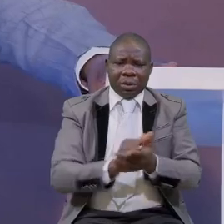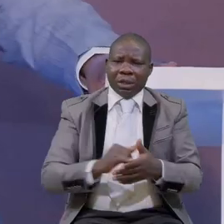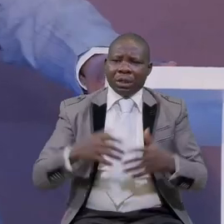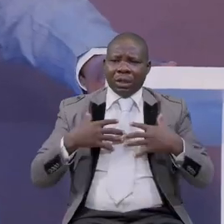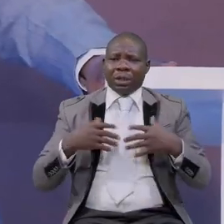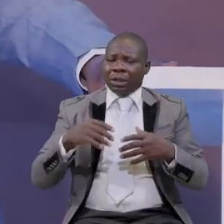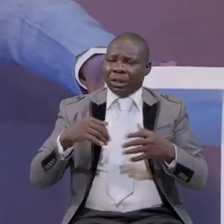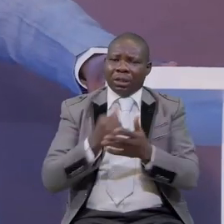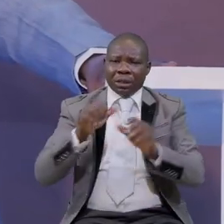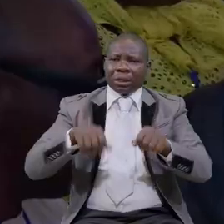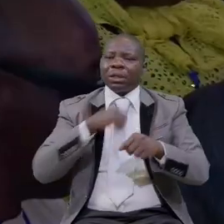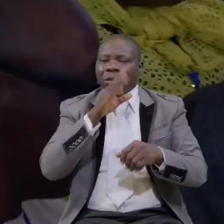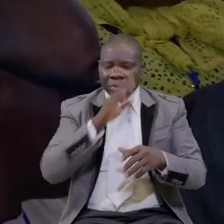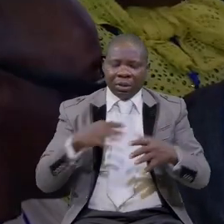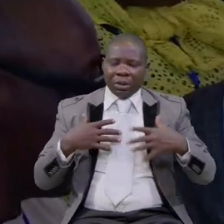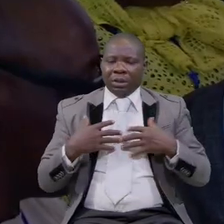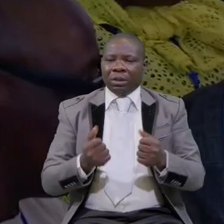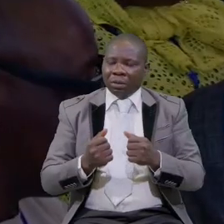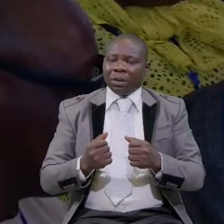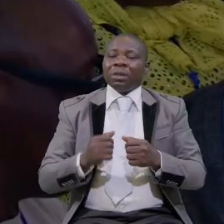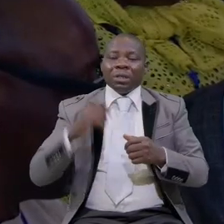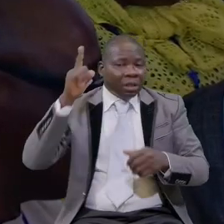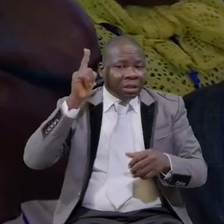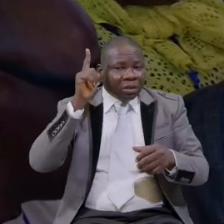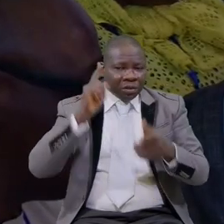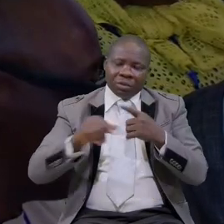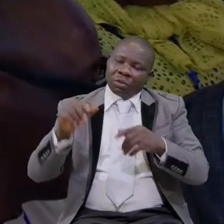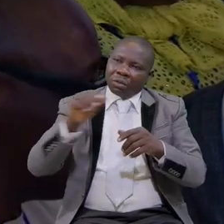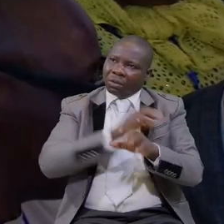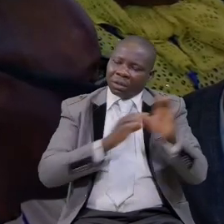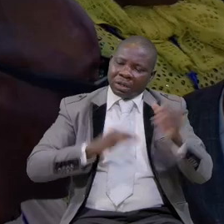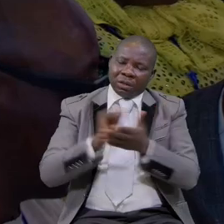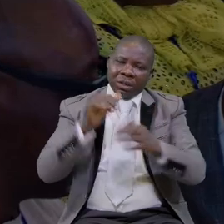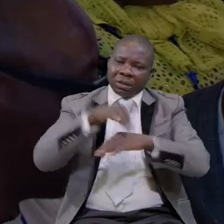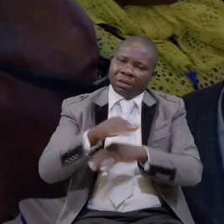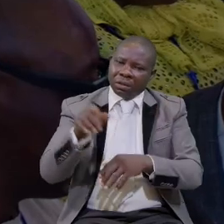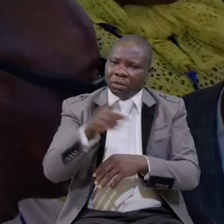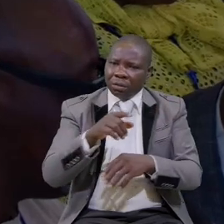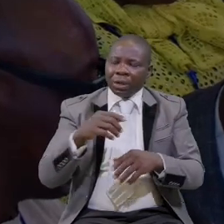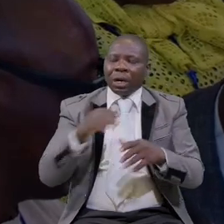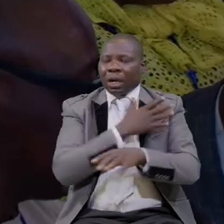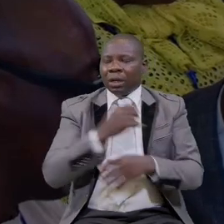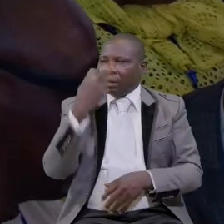a dépassé. Écoutez Christ qui vous envoie. L'aveuglement, oh,